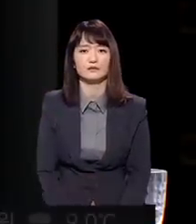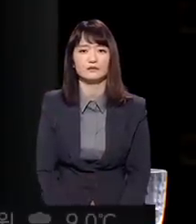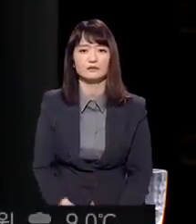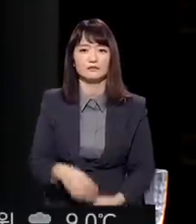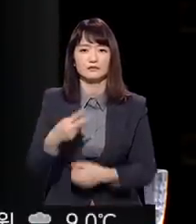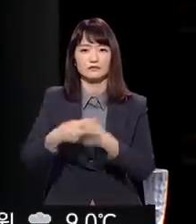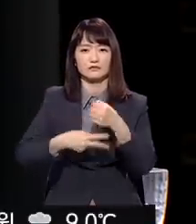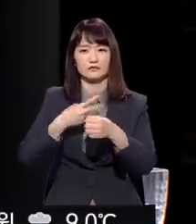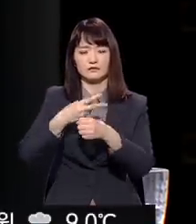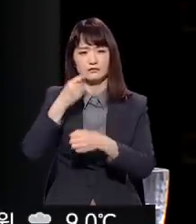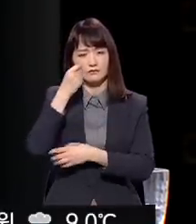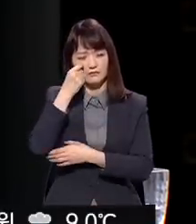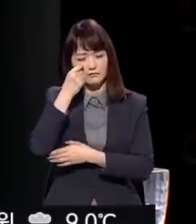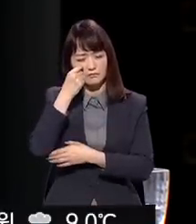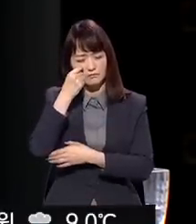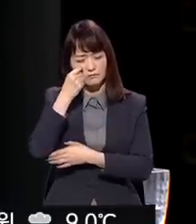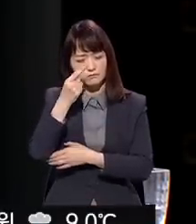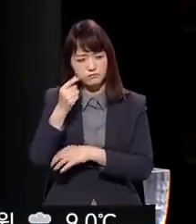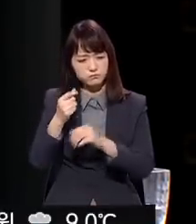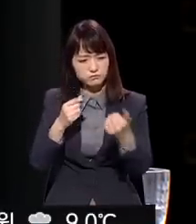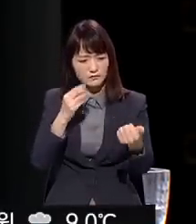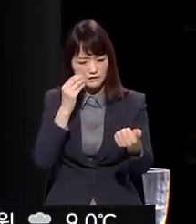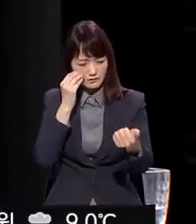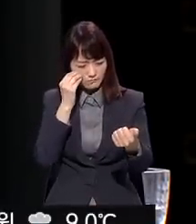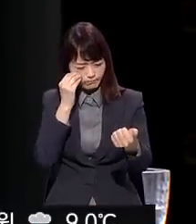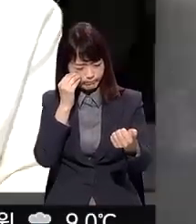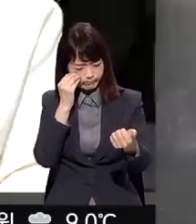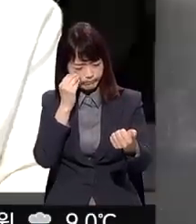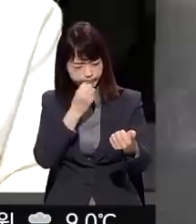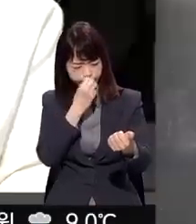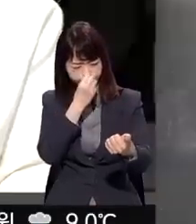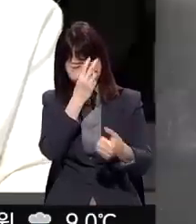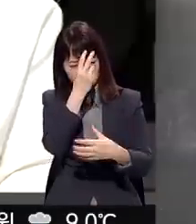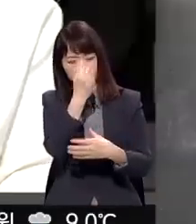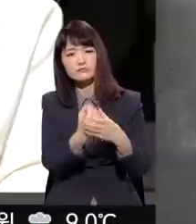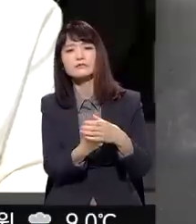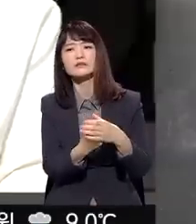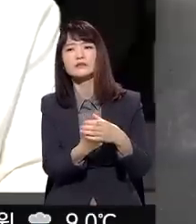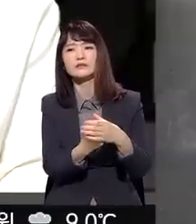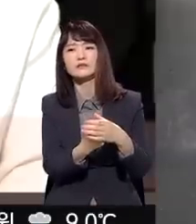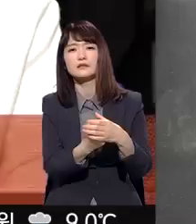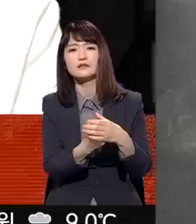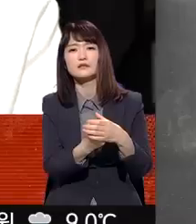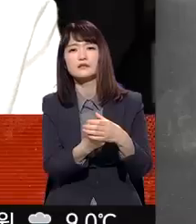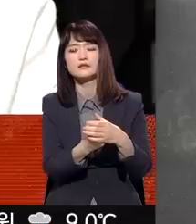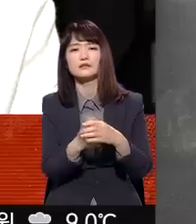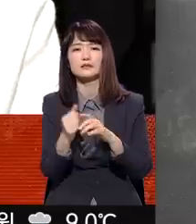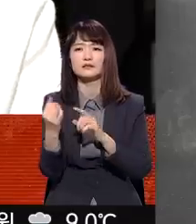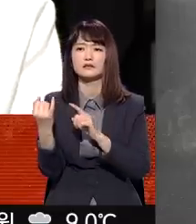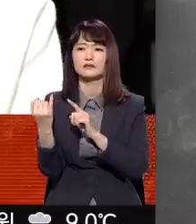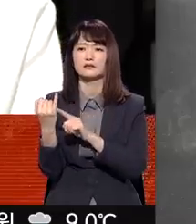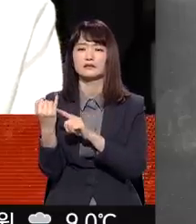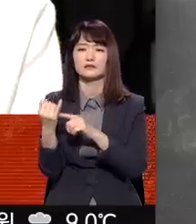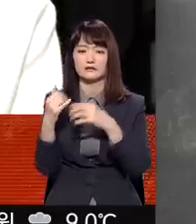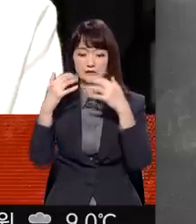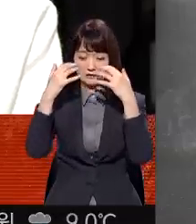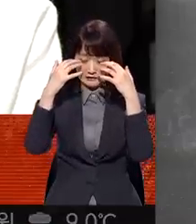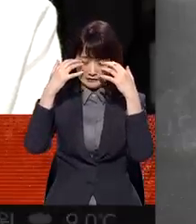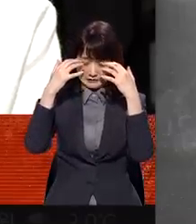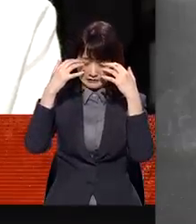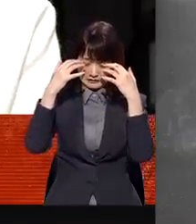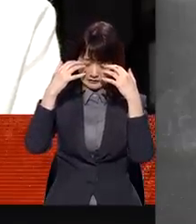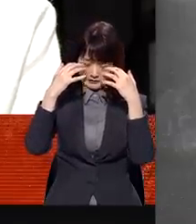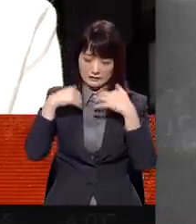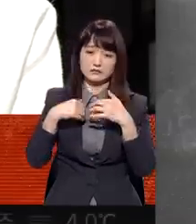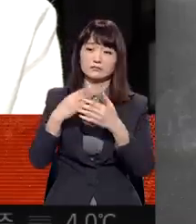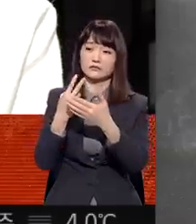동안 이게 시신 부패하는 냄새. 제 생각에는 아마 이분이 여름에도 문을 창문